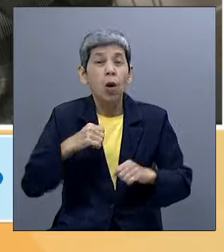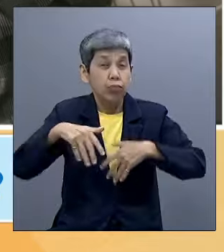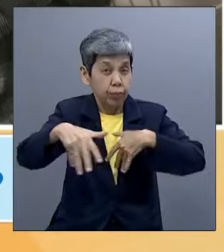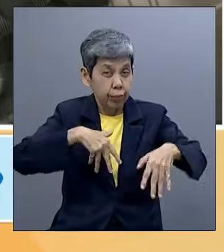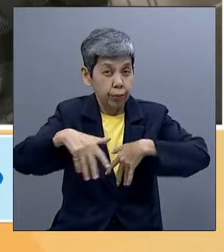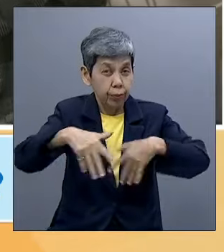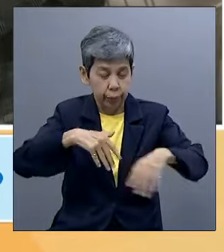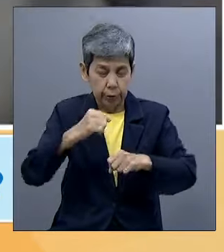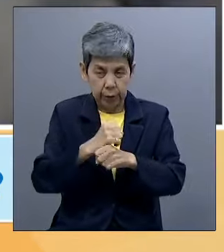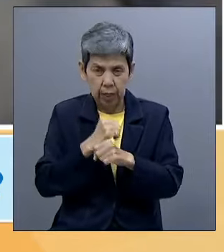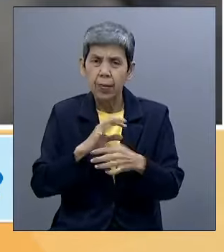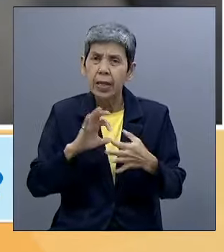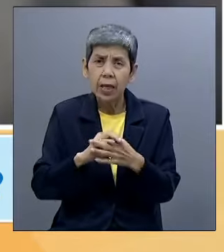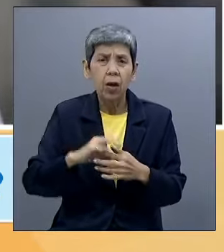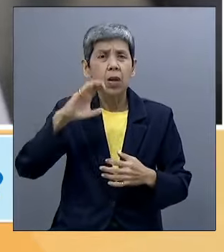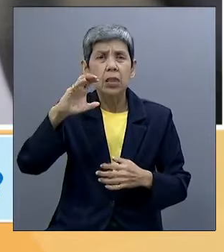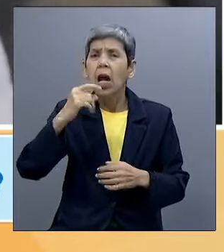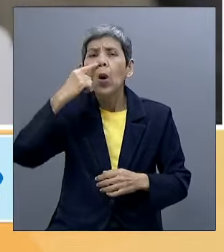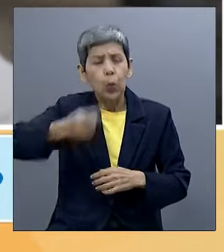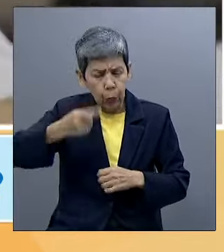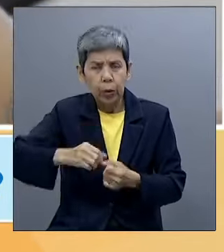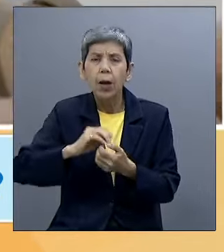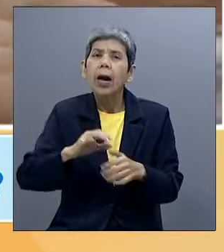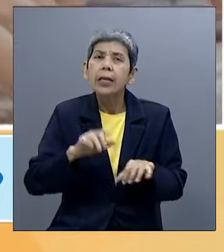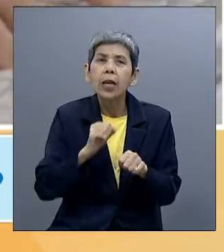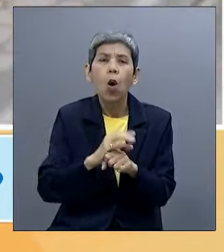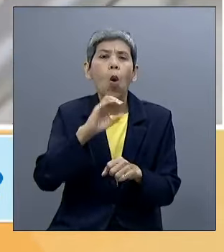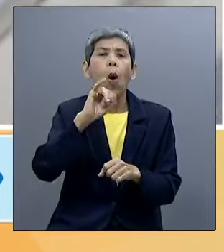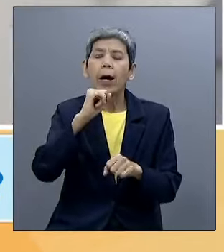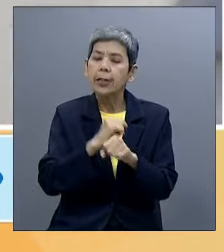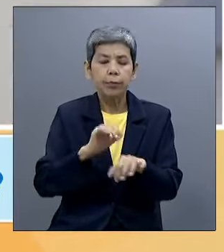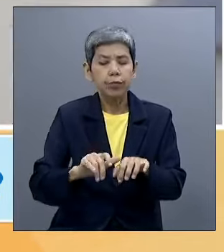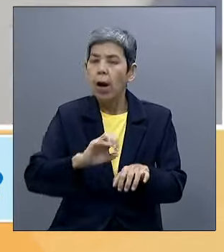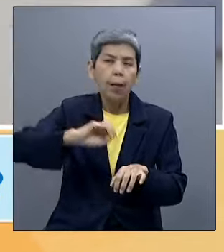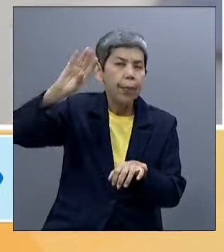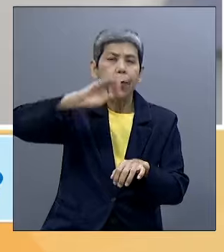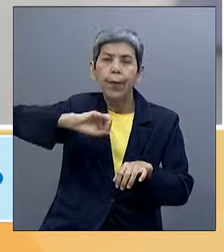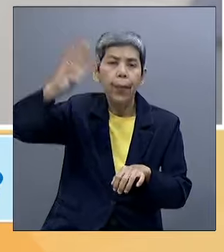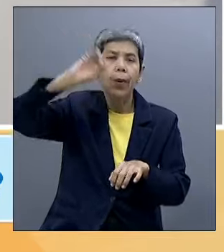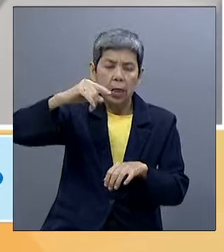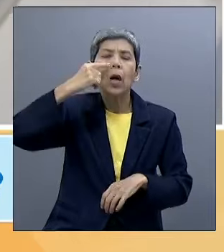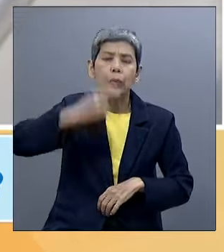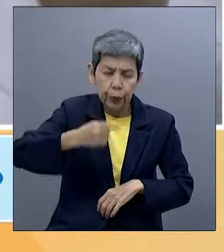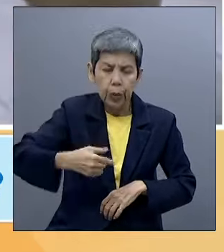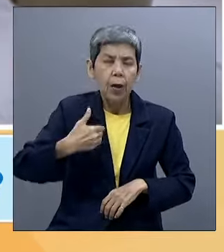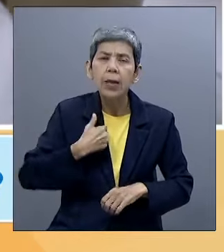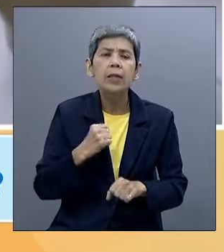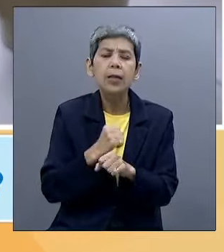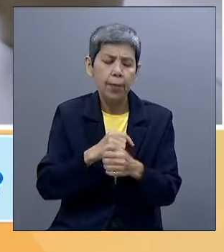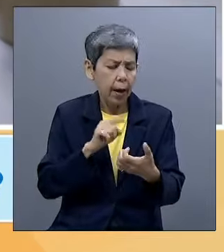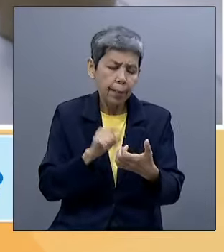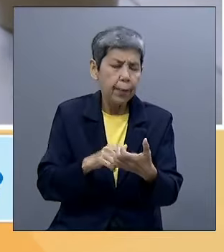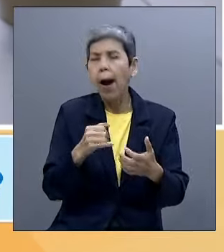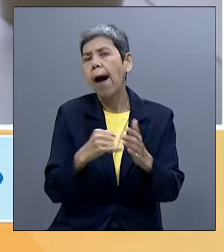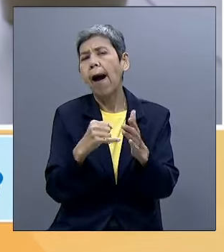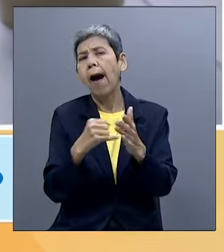นในการใช้คลาวด์อันนี้เราใช้กันตามปกติอยู่แล้วในเรื่องของพวก iCloud Google Cloud อะไรต่างๆที่ใช้กันอยู่ตรงนั้นก็เป็นเพื่อความสะดวกแต่อย่างที่บอก